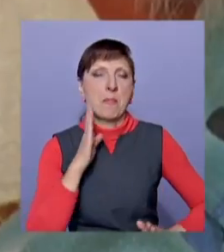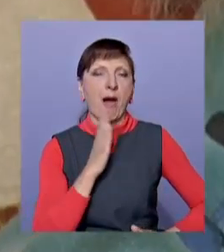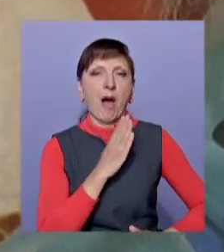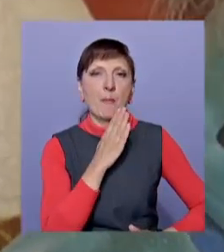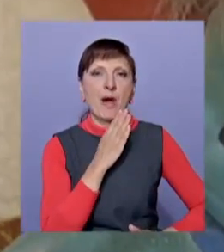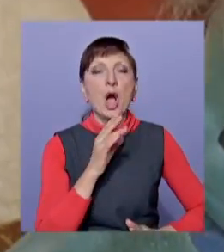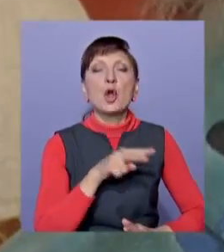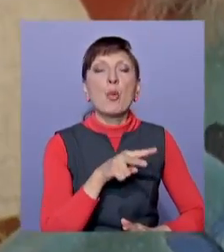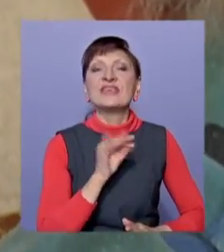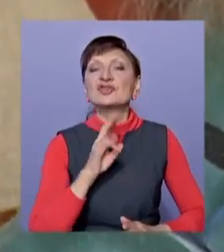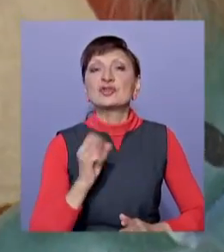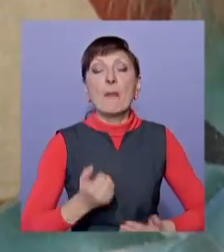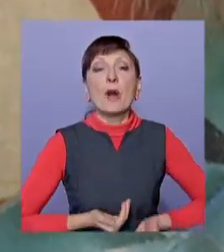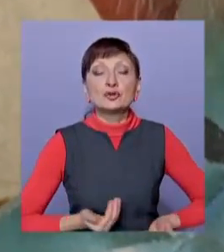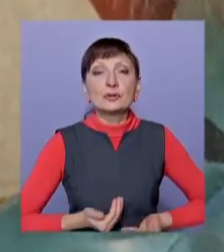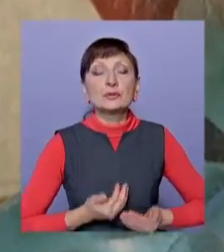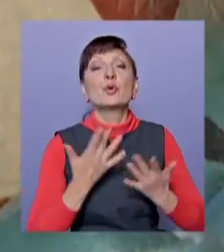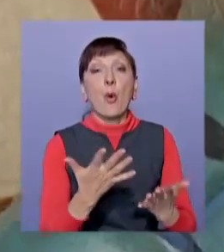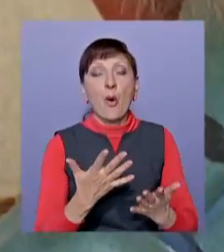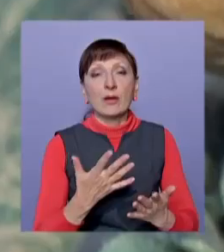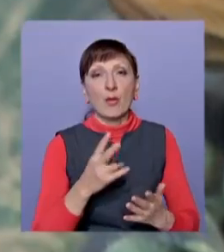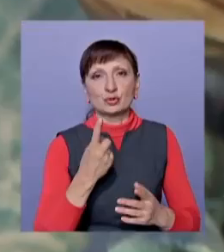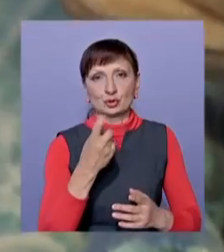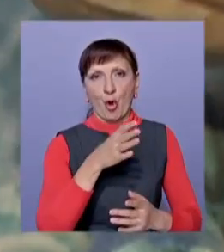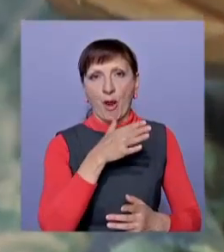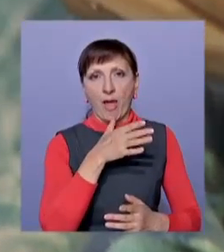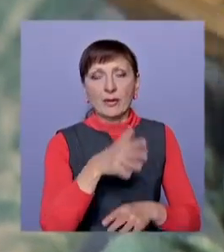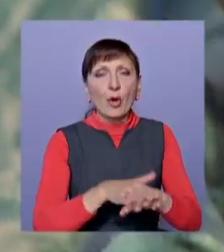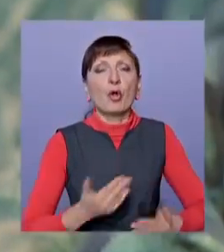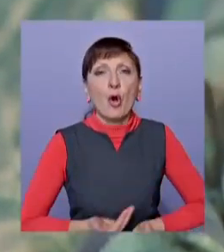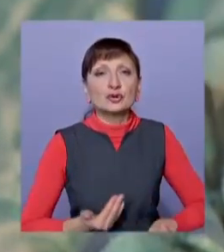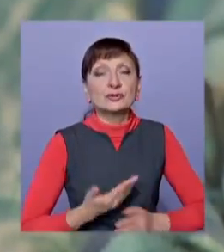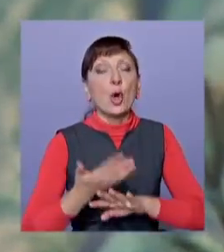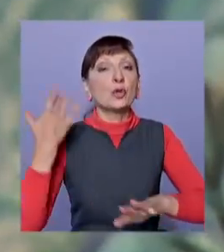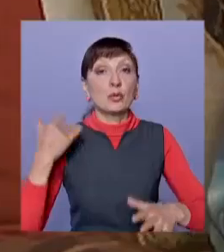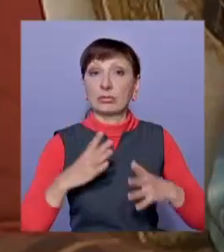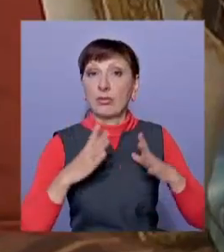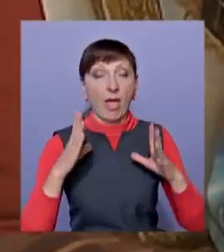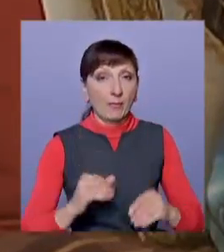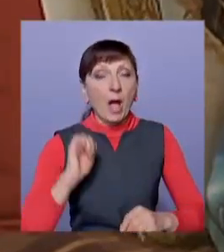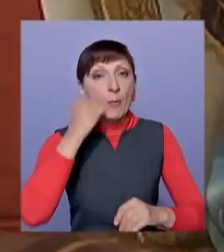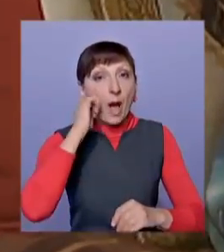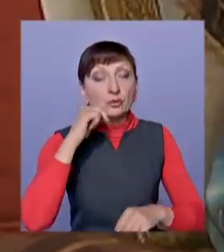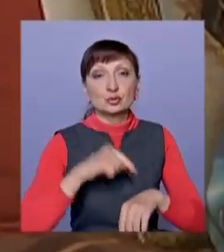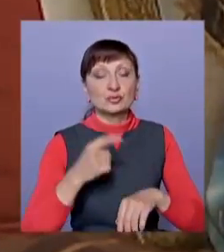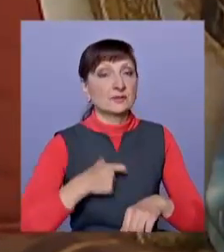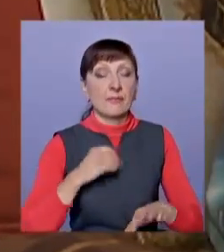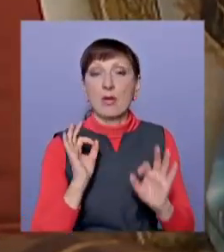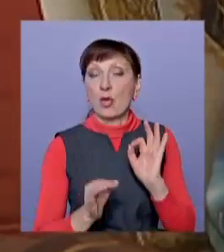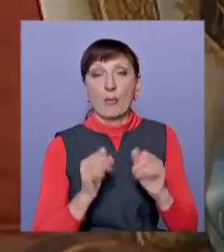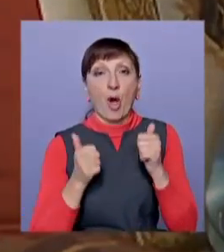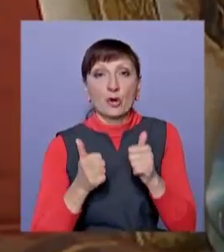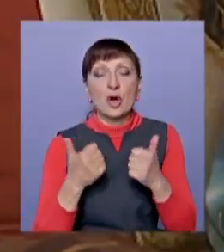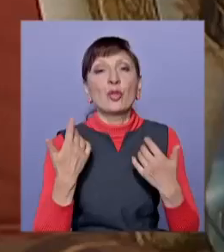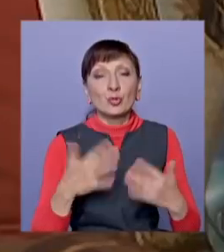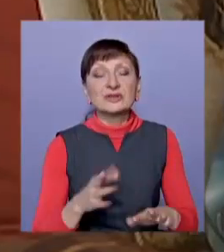Любовь Никитична прожила ни много ни мало, а целый век. Долгожителей до нее в семье не было. Бабушка чувствует себя хорошо, вот только